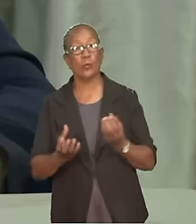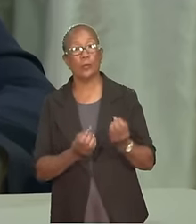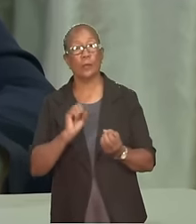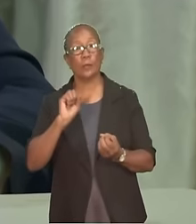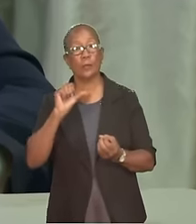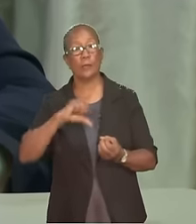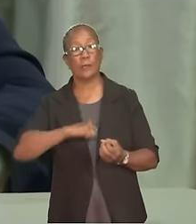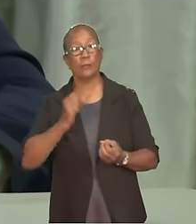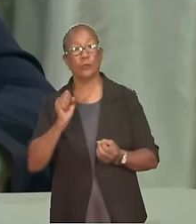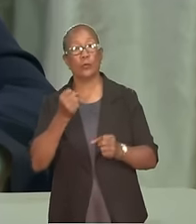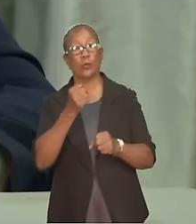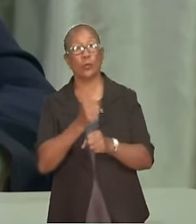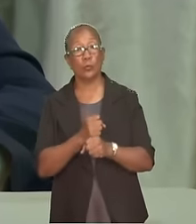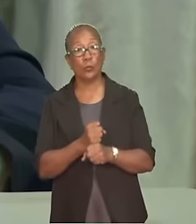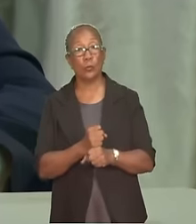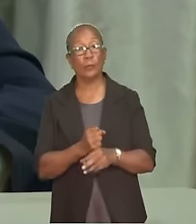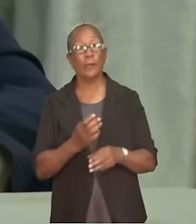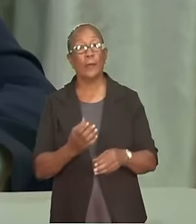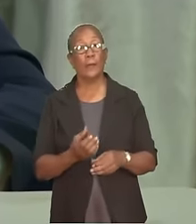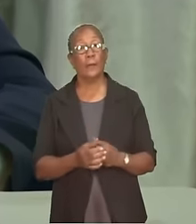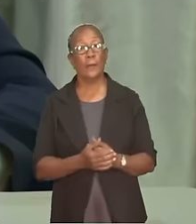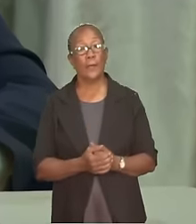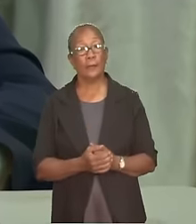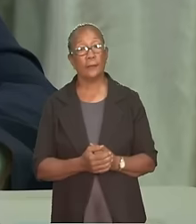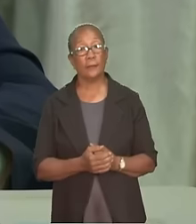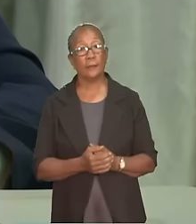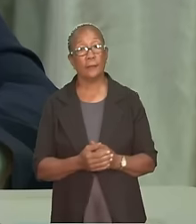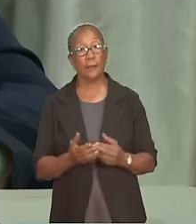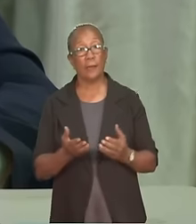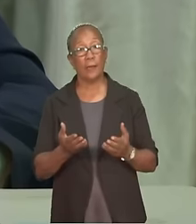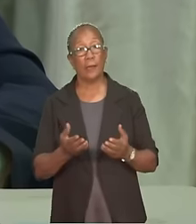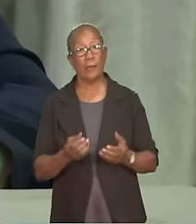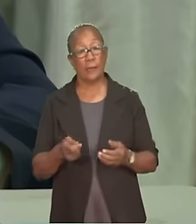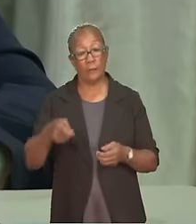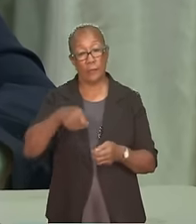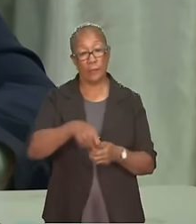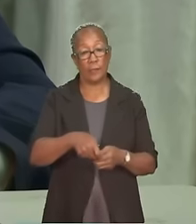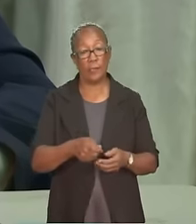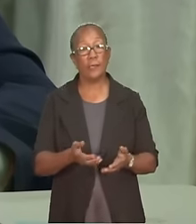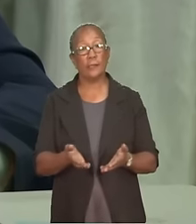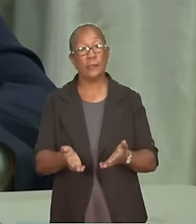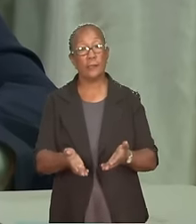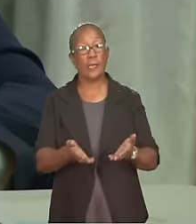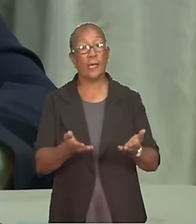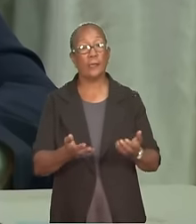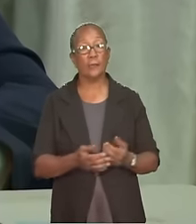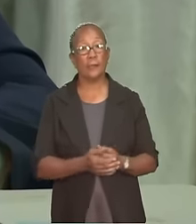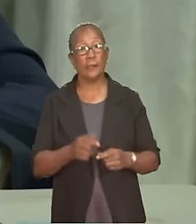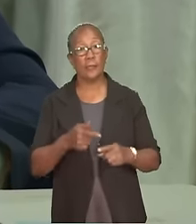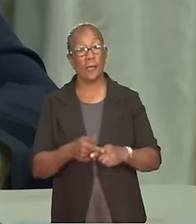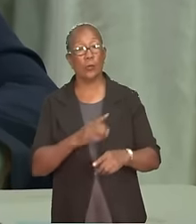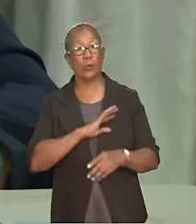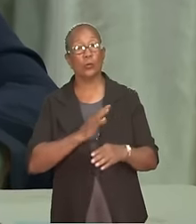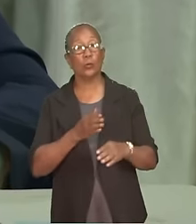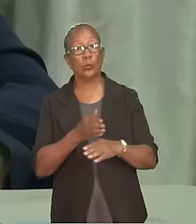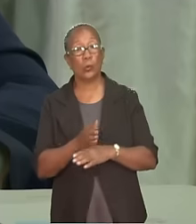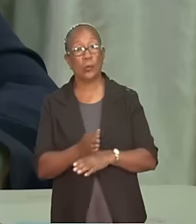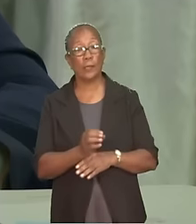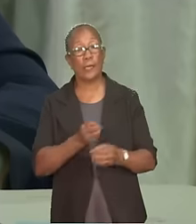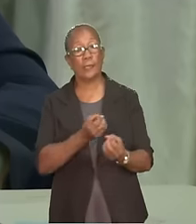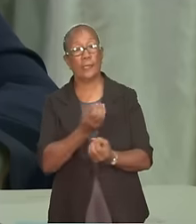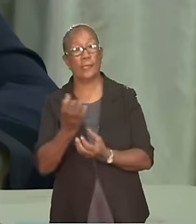houden. Met aantrekken van investeerders die zich nu wel aandienen. En dat met die investeringen we gaan naar verdere